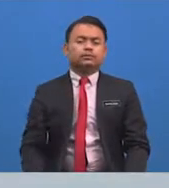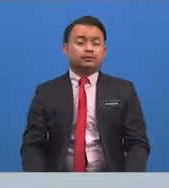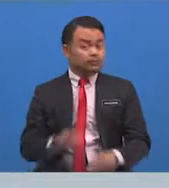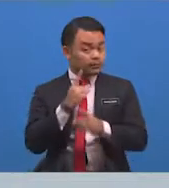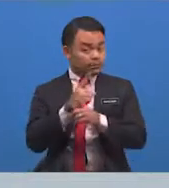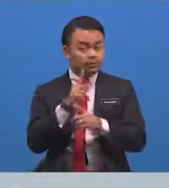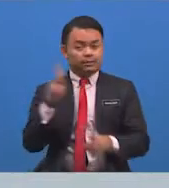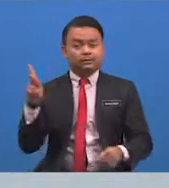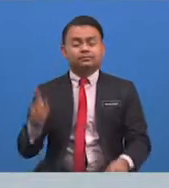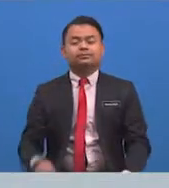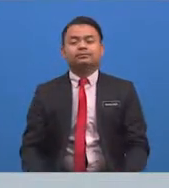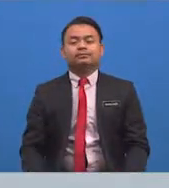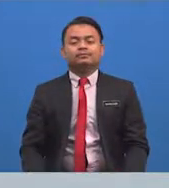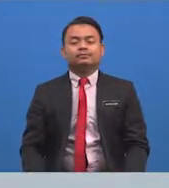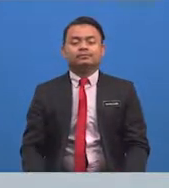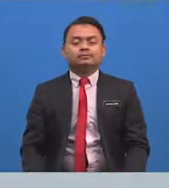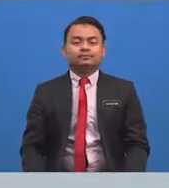kan?